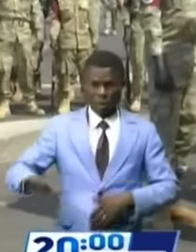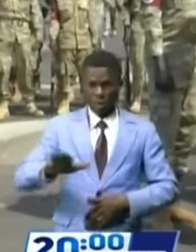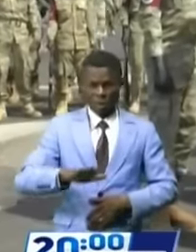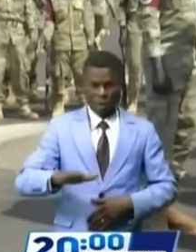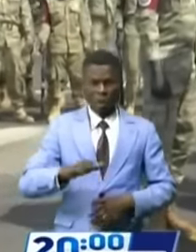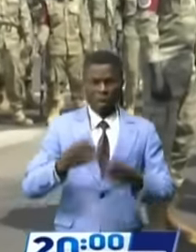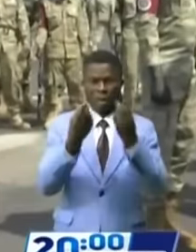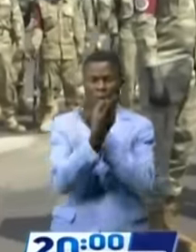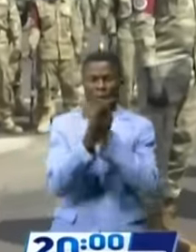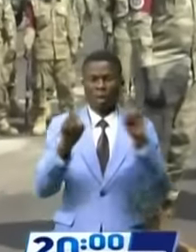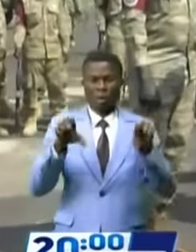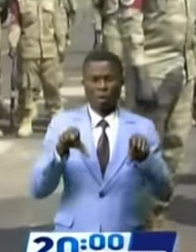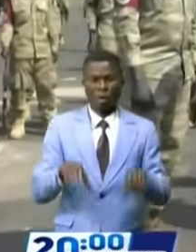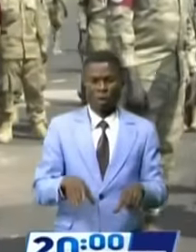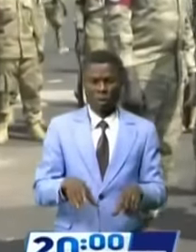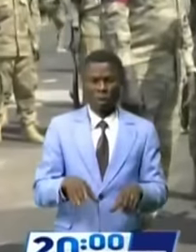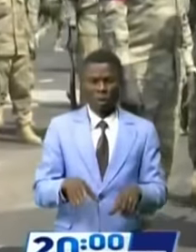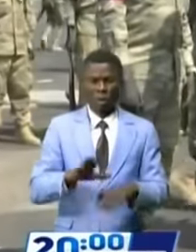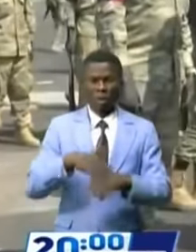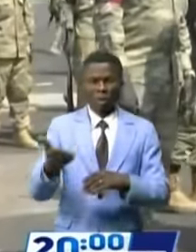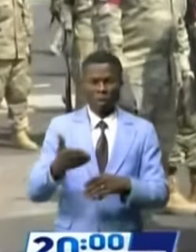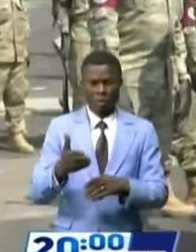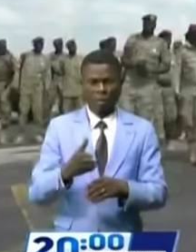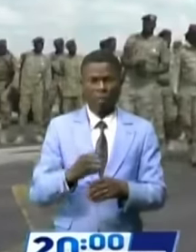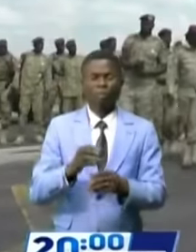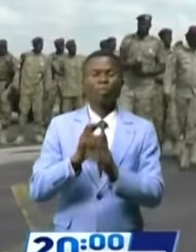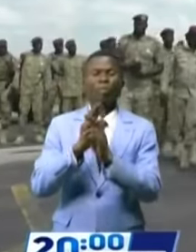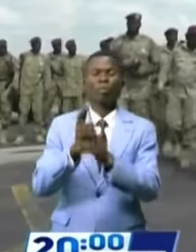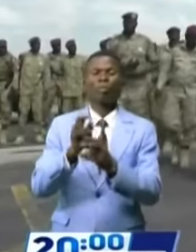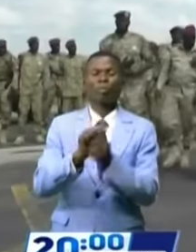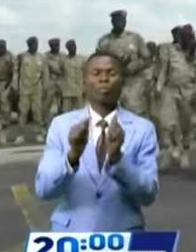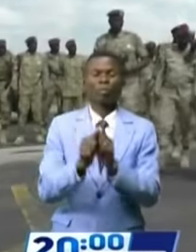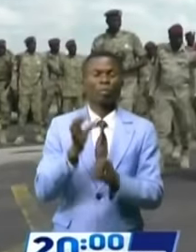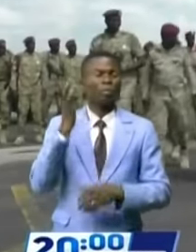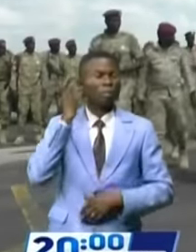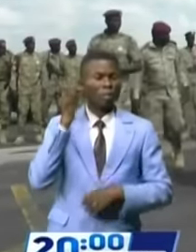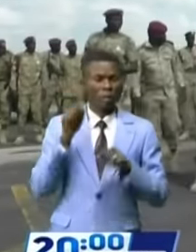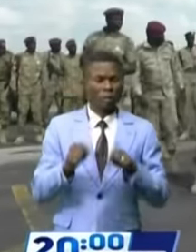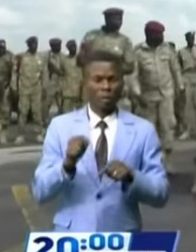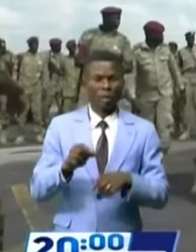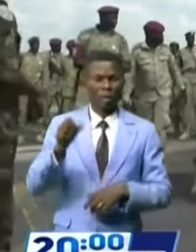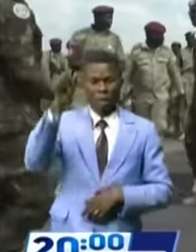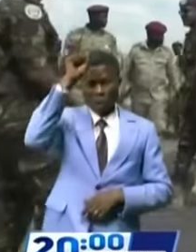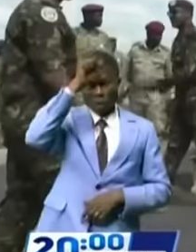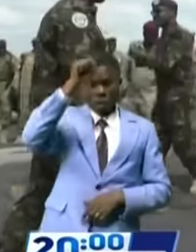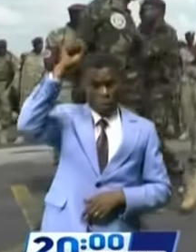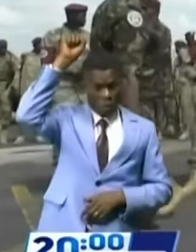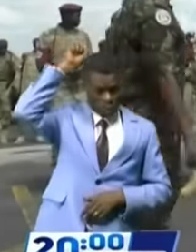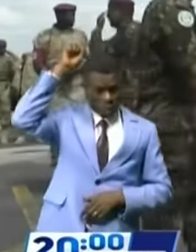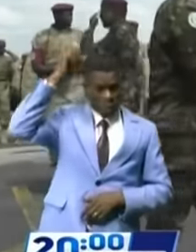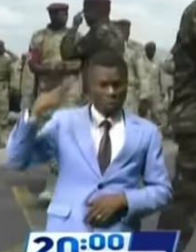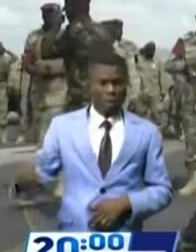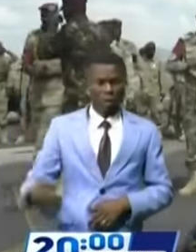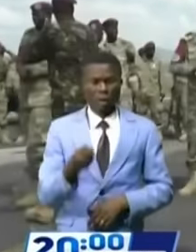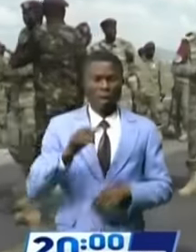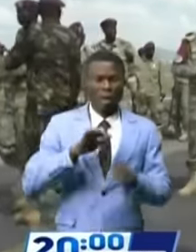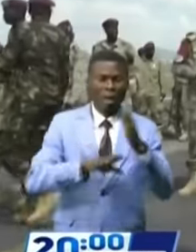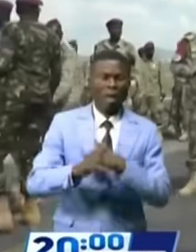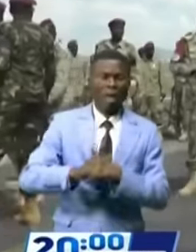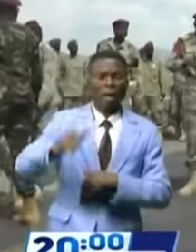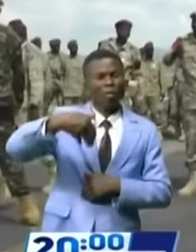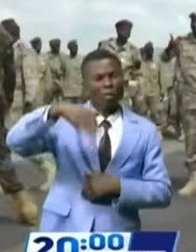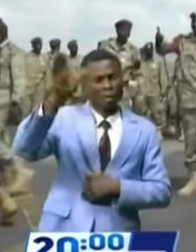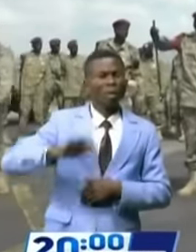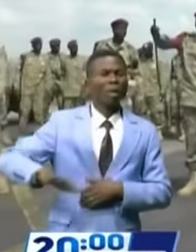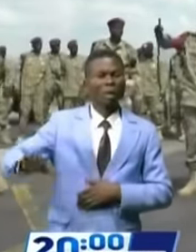République démocratique du Congo. Après le contingent kenyan, c'est le tour de Soudanais de prendre l'avion pour le